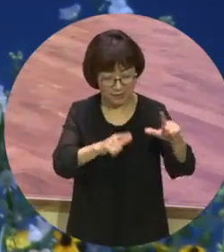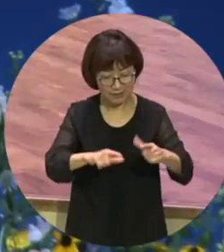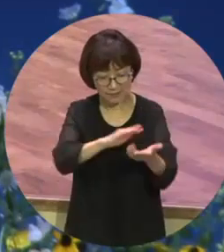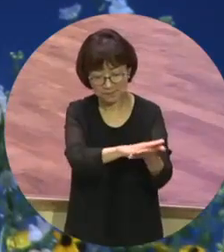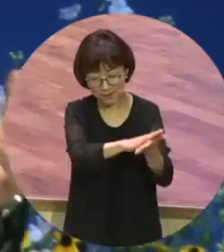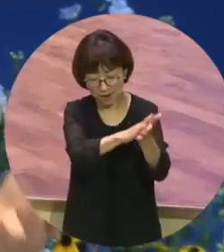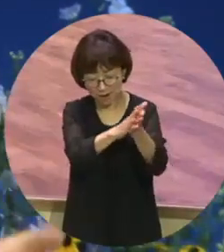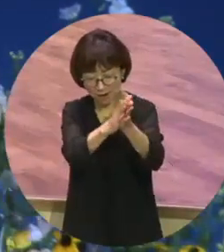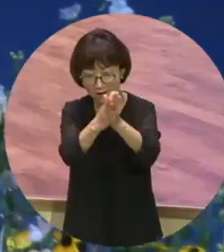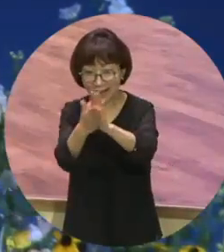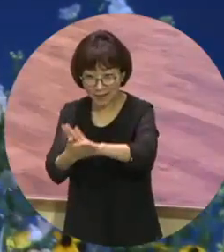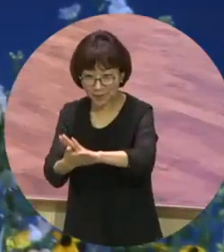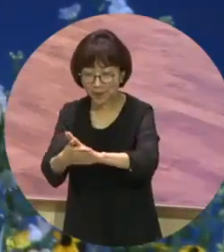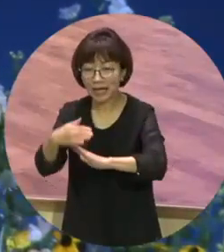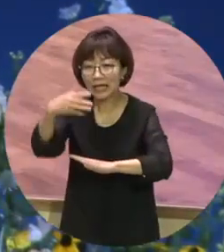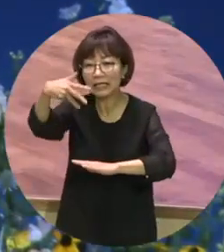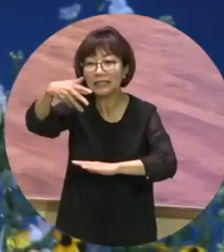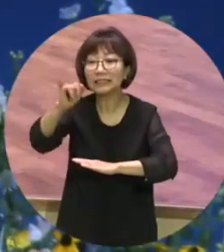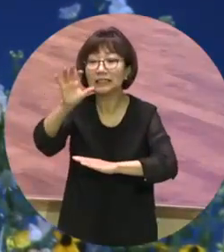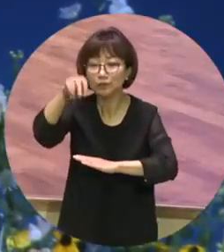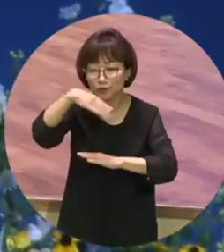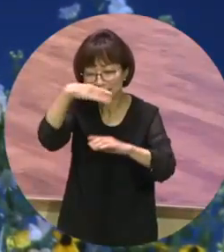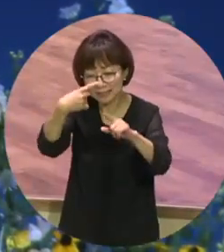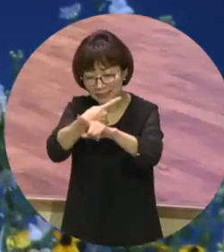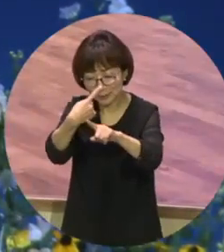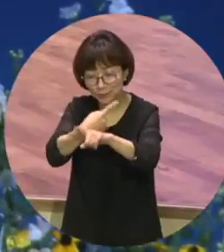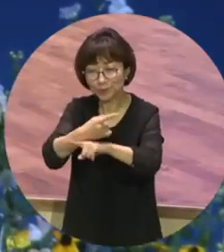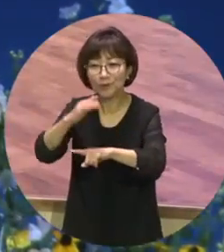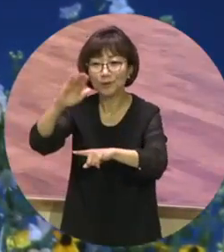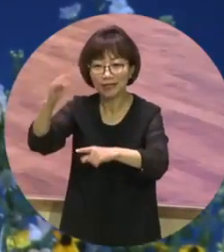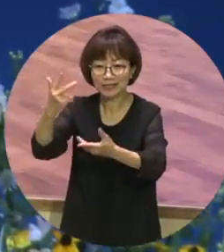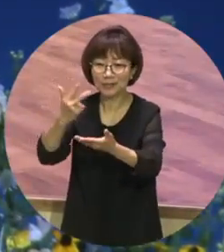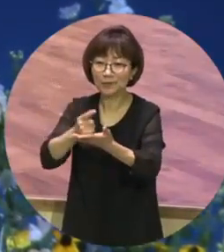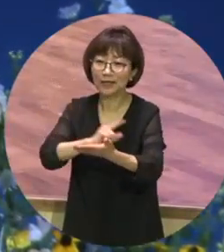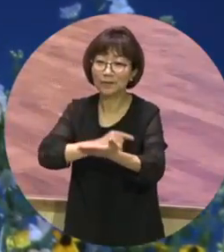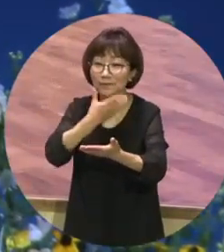모든 것이 치유되는 그런 감사 인생 되기를 주님으로 축복합니다.